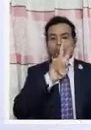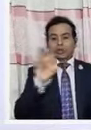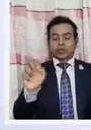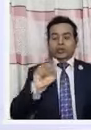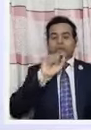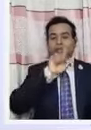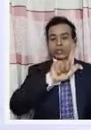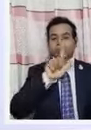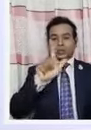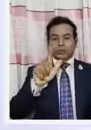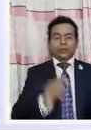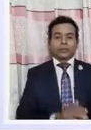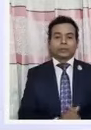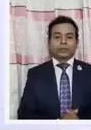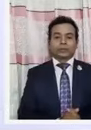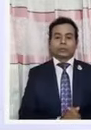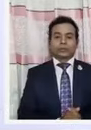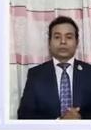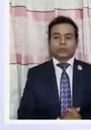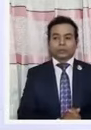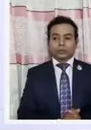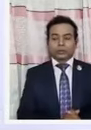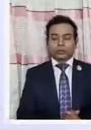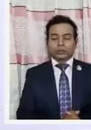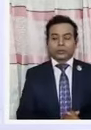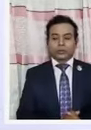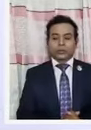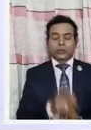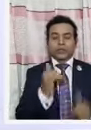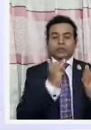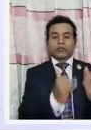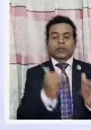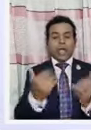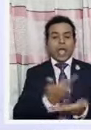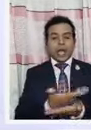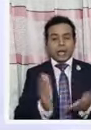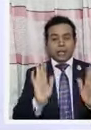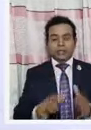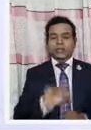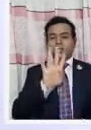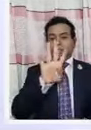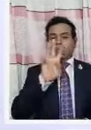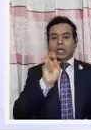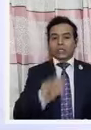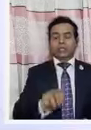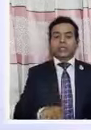2,193 জন এবং ঢাকা মহানগরীতে 24 ঘন্টায় রোগী ভর্তি হয়েছেন 277 জন।